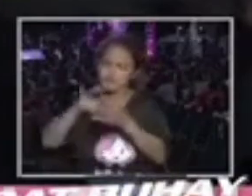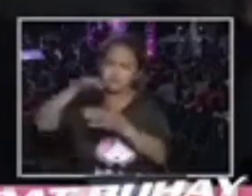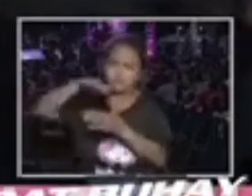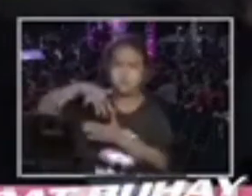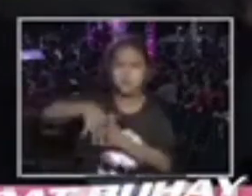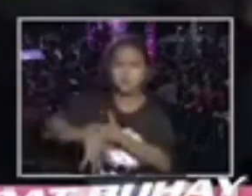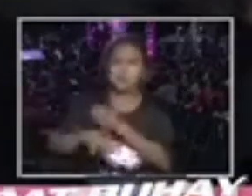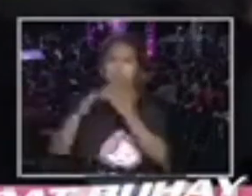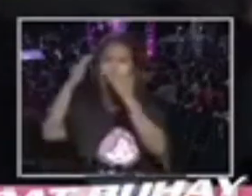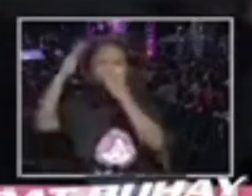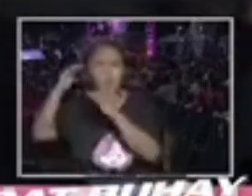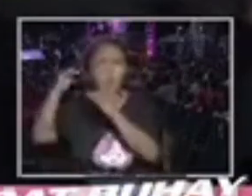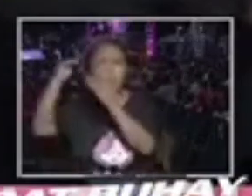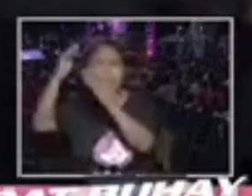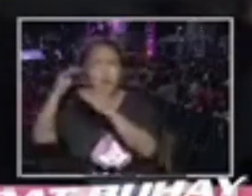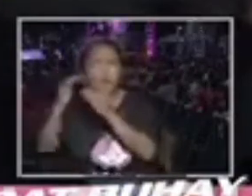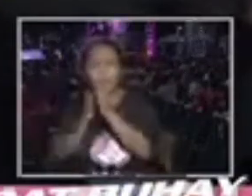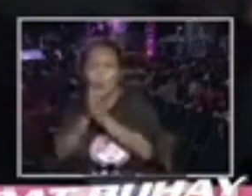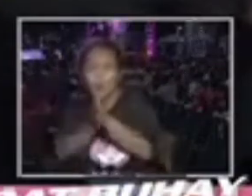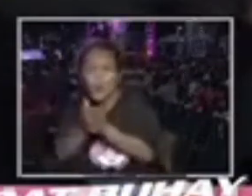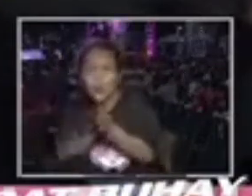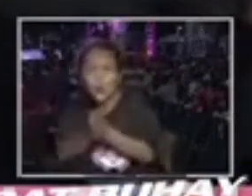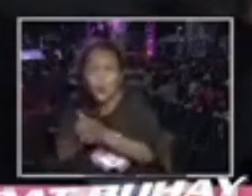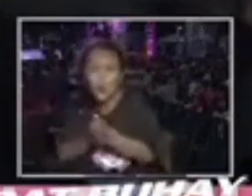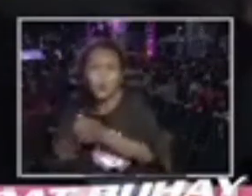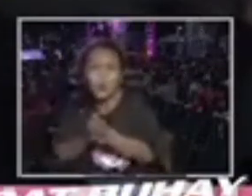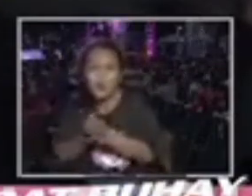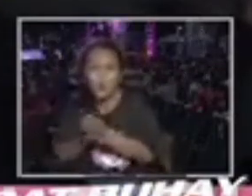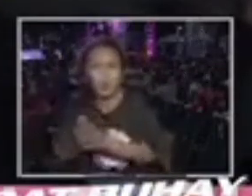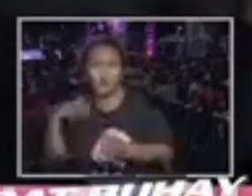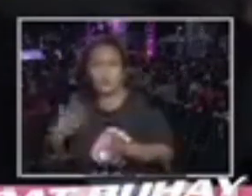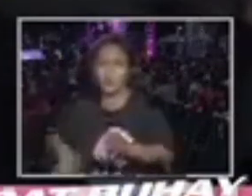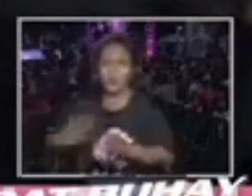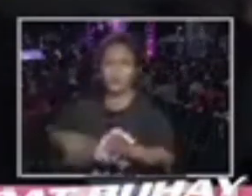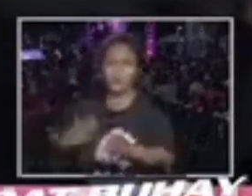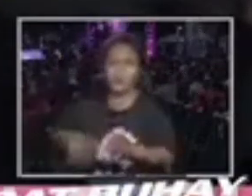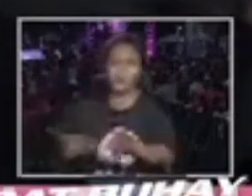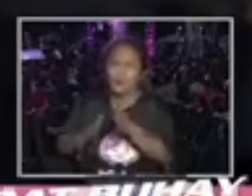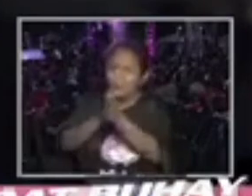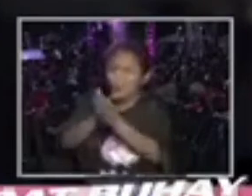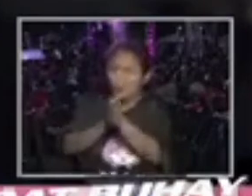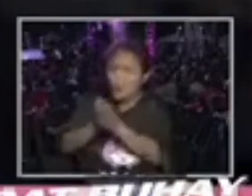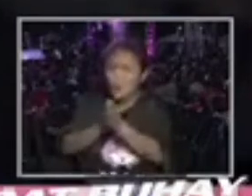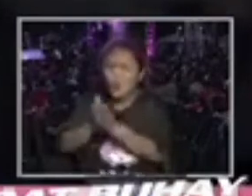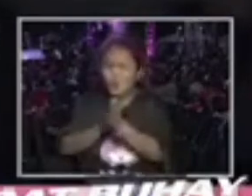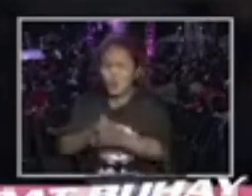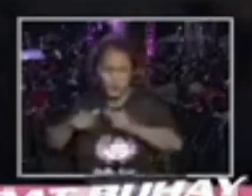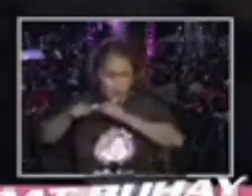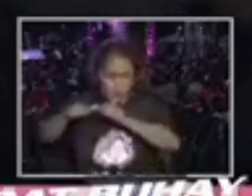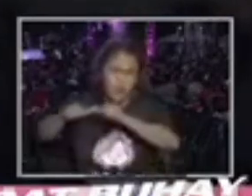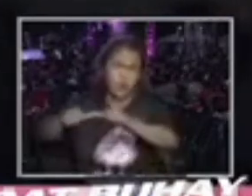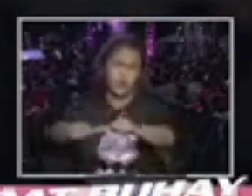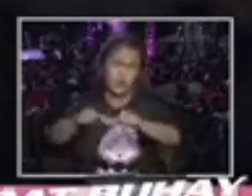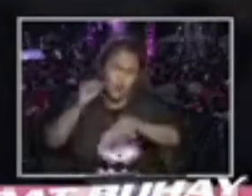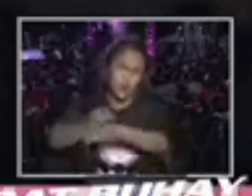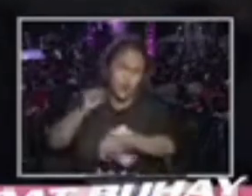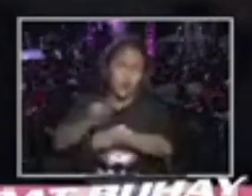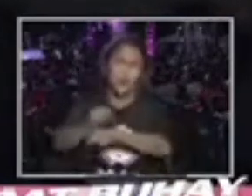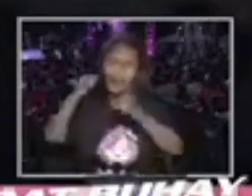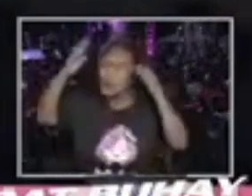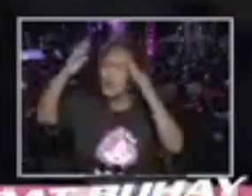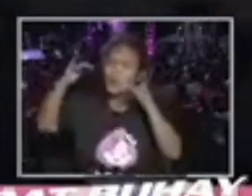pag-asa, sabik ng paigtingin ang pagkilos tungo sa